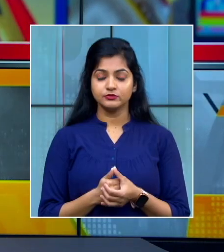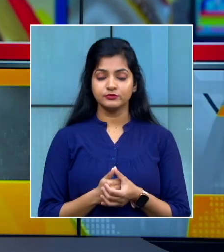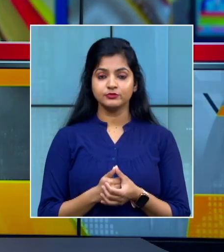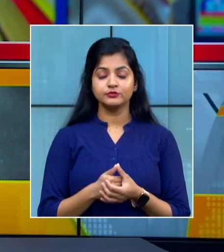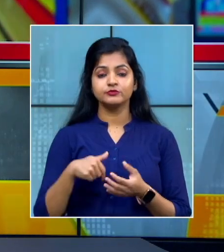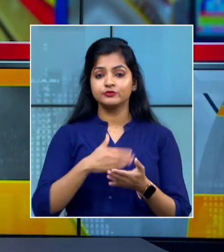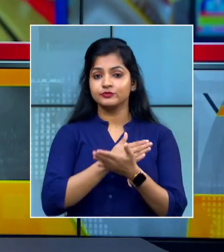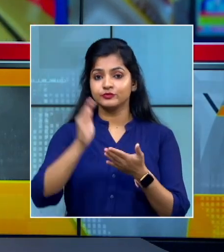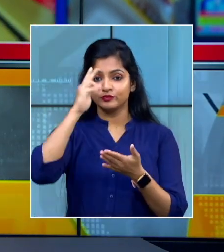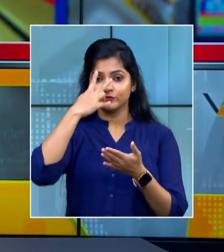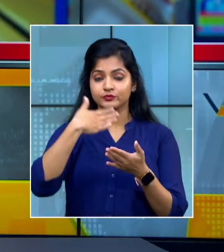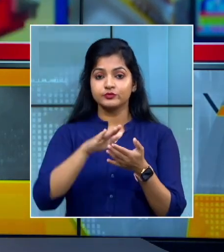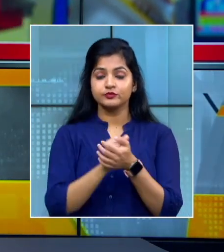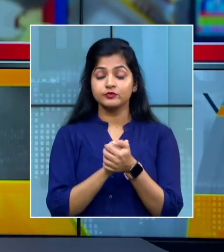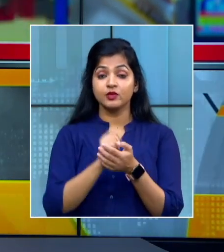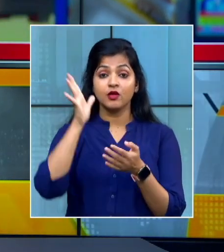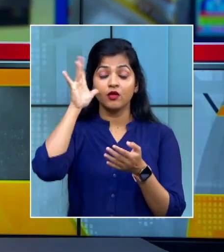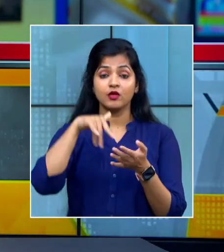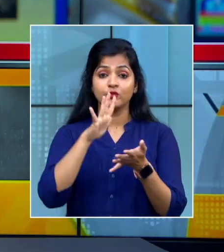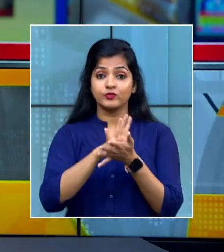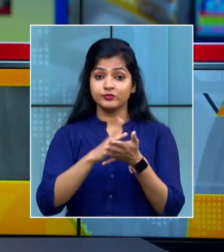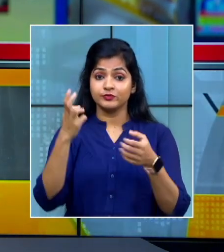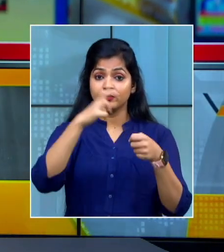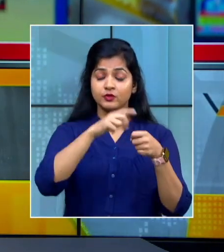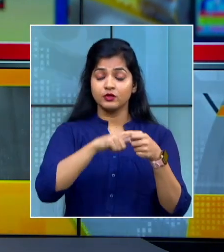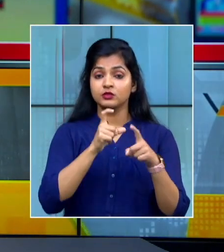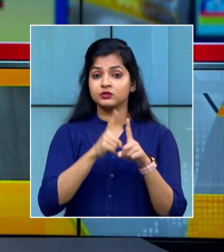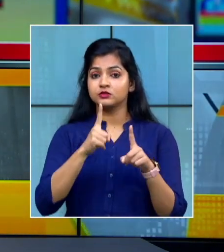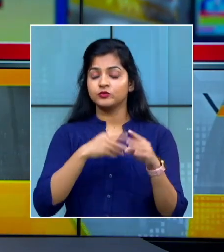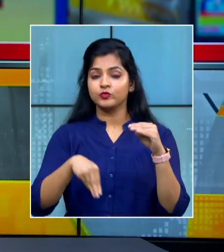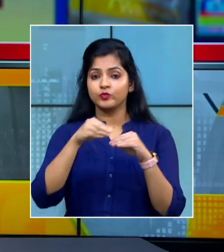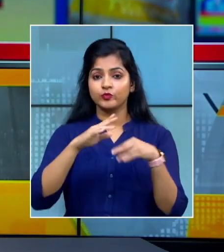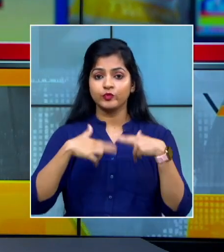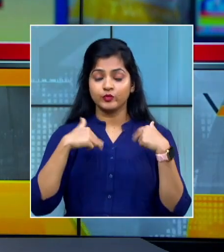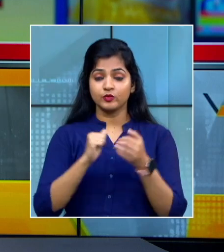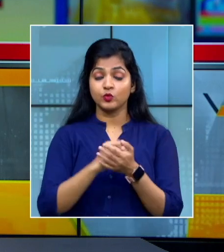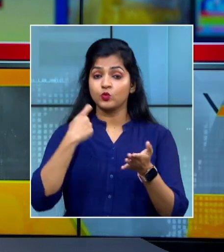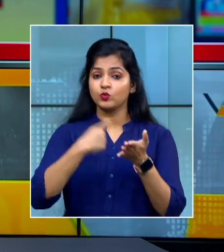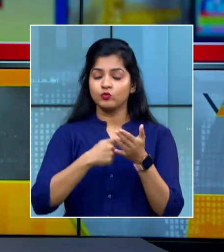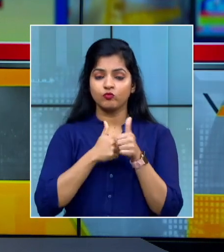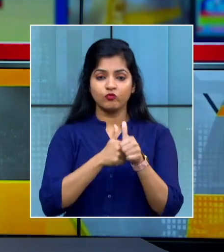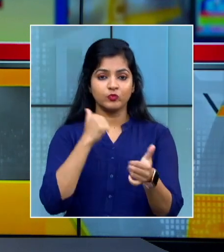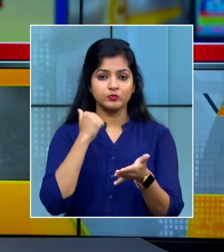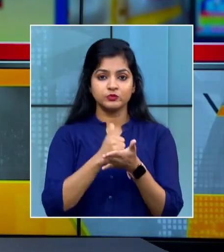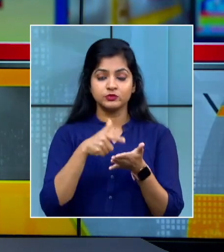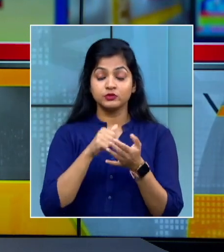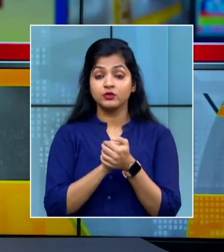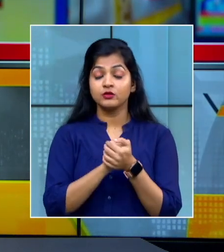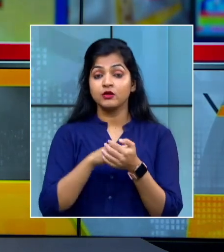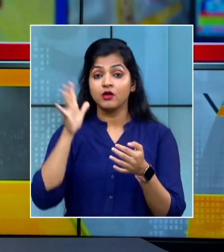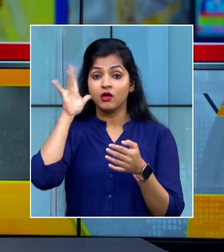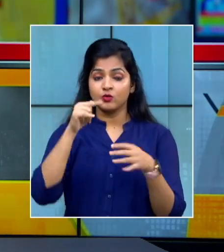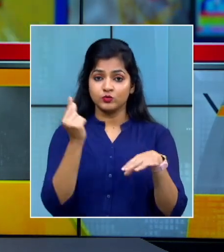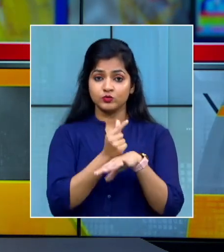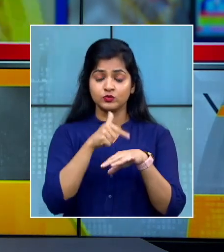ഇന്നിതുവരെ വിശദമായ റിപ്പോർട്ടുകളിലേക്ക് കടക്കുകയാണ്. ആന എഴുന്നള്ളിപ്പിൽ കർശന നിലപാടുമായി ഹൈക്കോടതി. മാർഗനിർദ്ദേശങ്ങൾ പാലിച്ചേ മതിയാകൂ. ആനകളെ ഉപയോഗിക്കുന്നത്